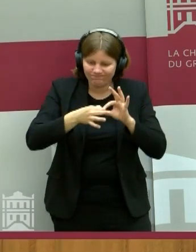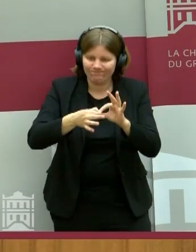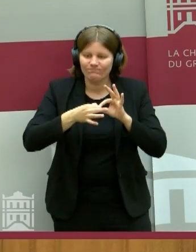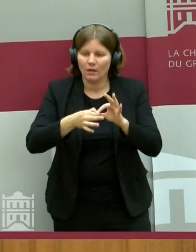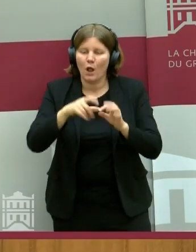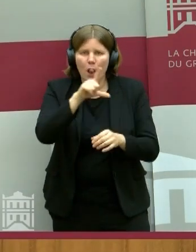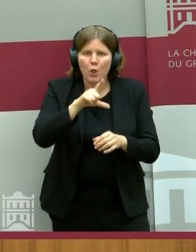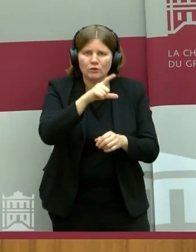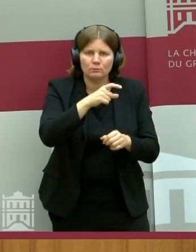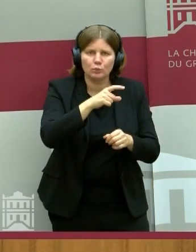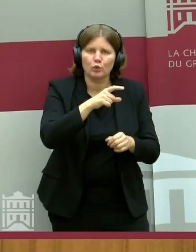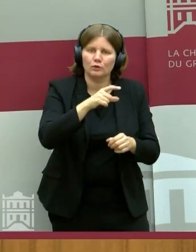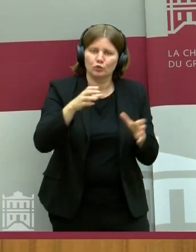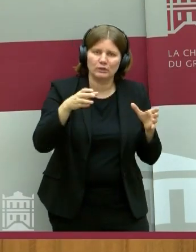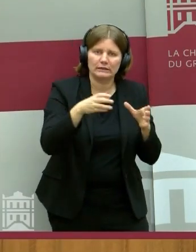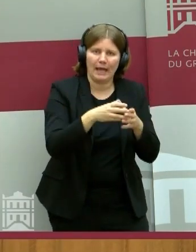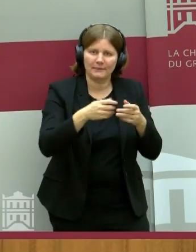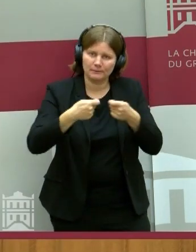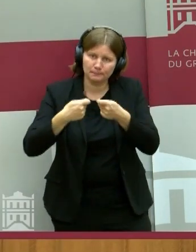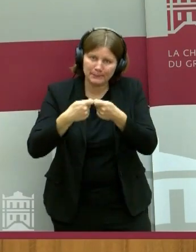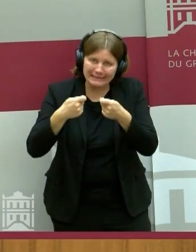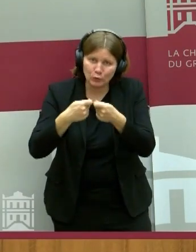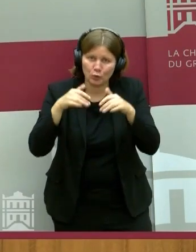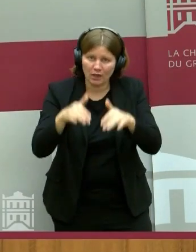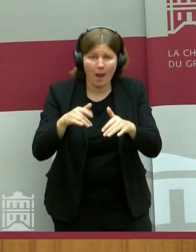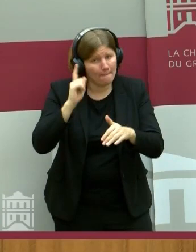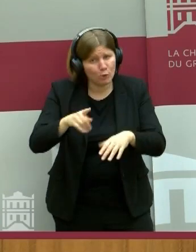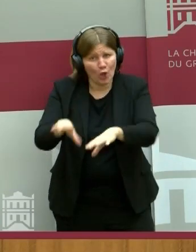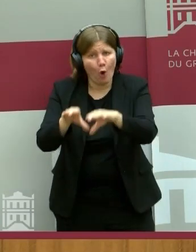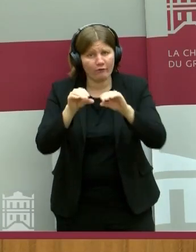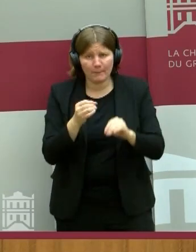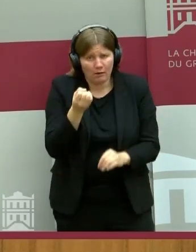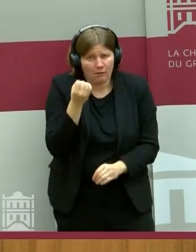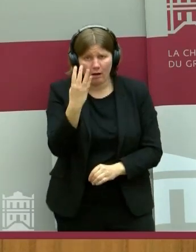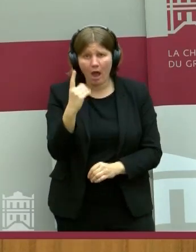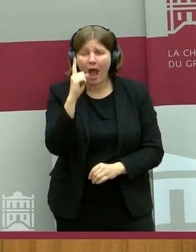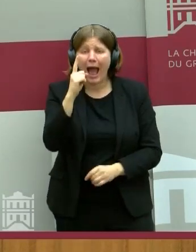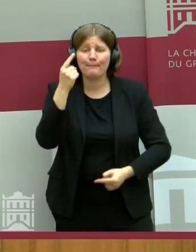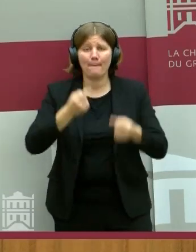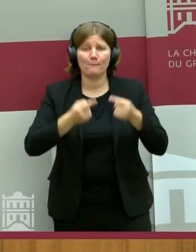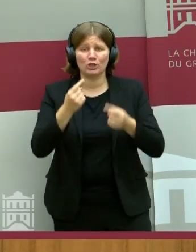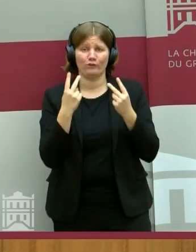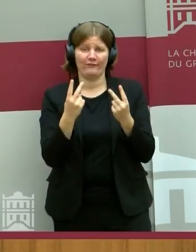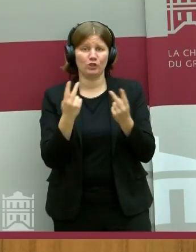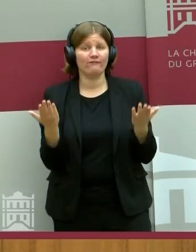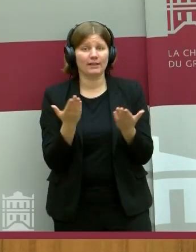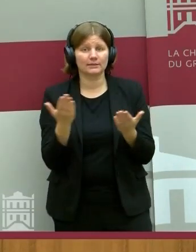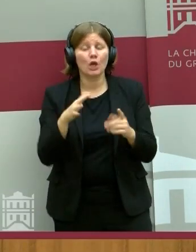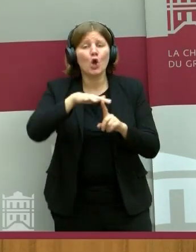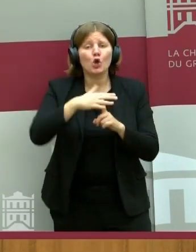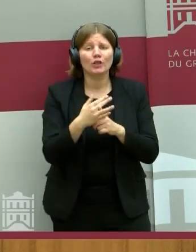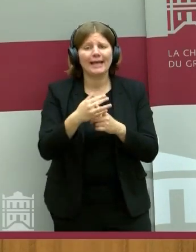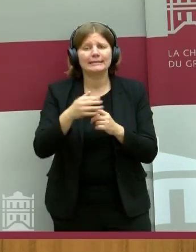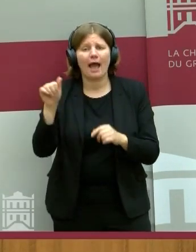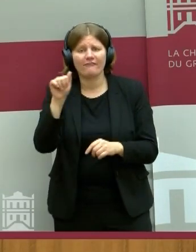müssen wir abholen, selbstverständlich. Ich meine, das steht schon gar nicht zur Debatte. Mir wird aber wichtig, als politisch am Kontext Afghanistan zu